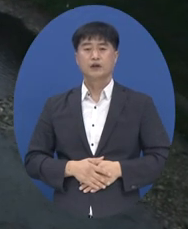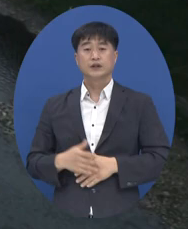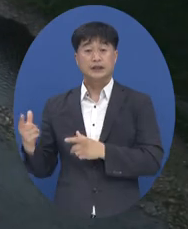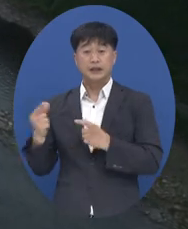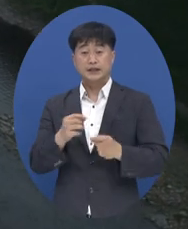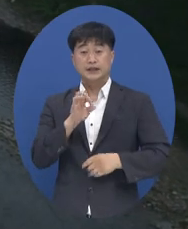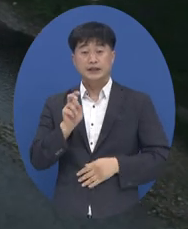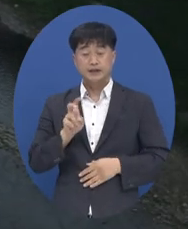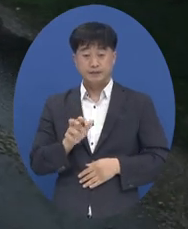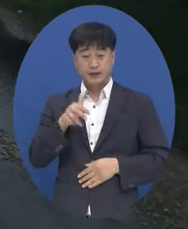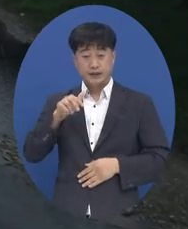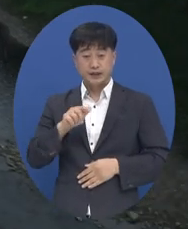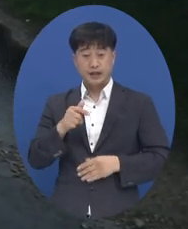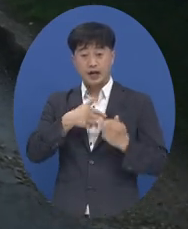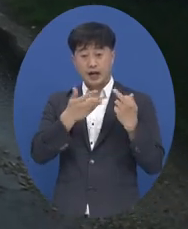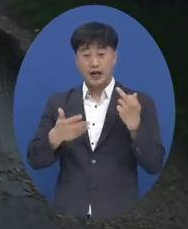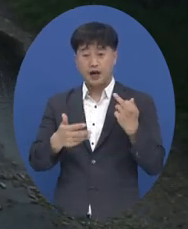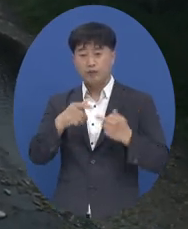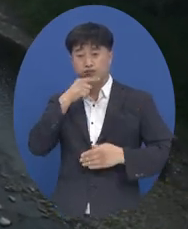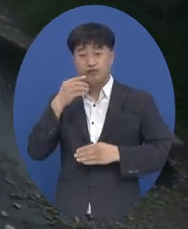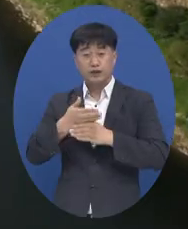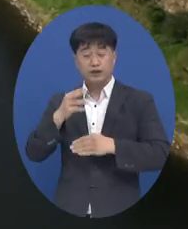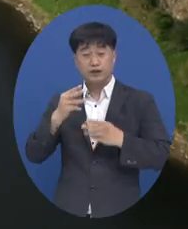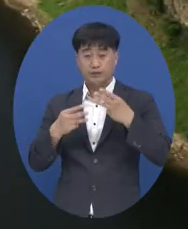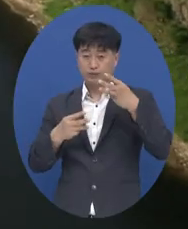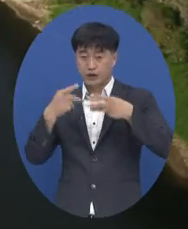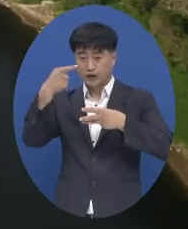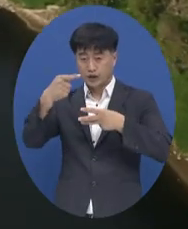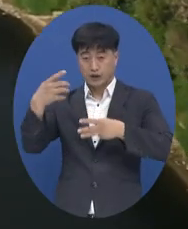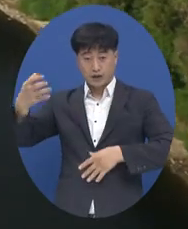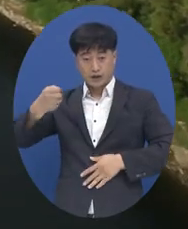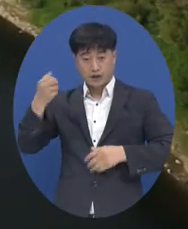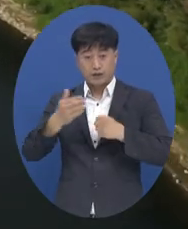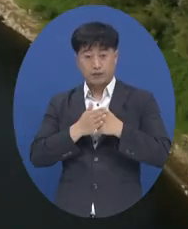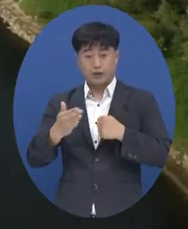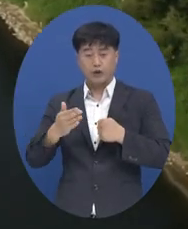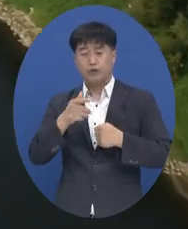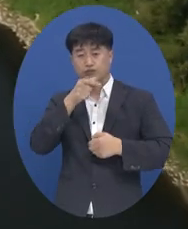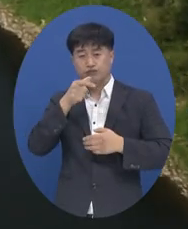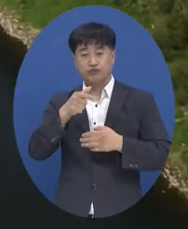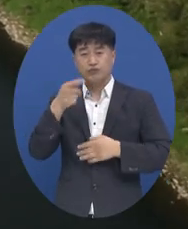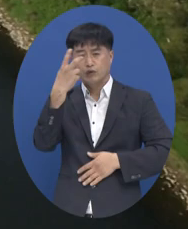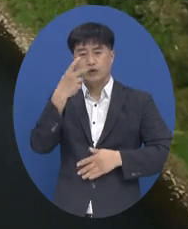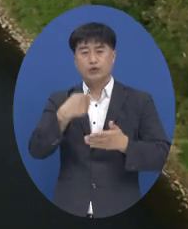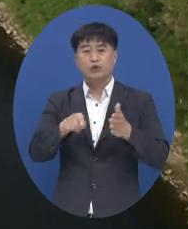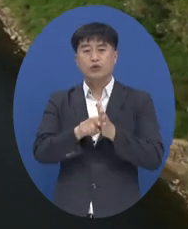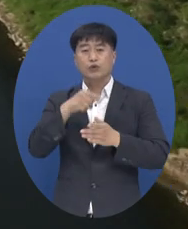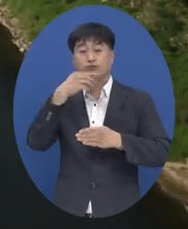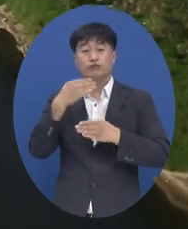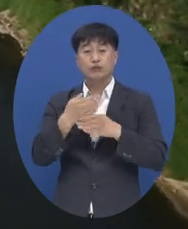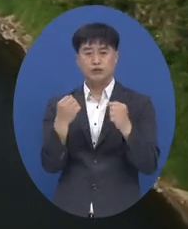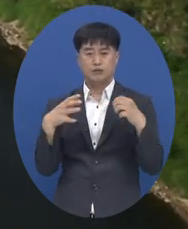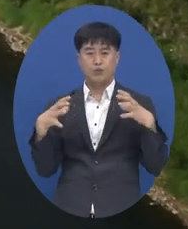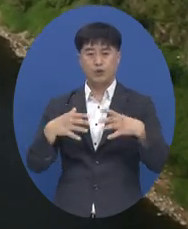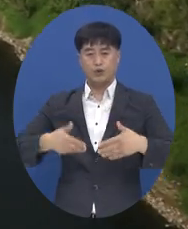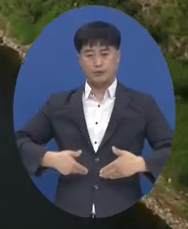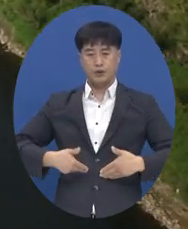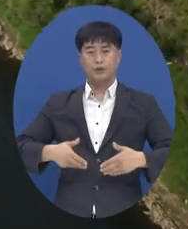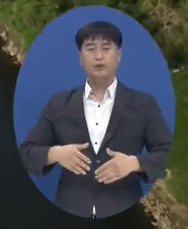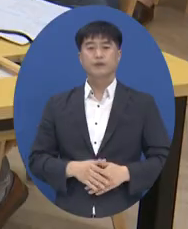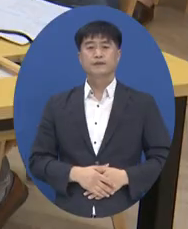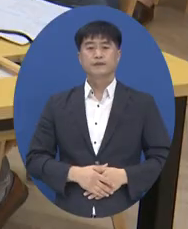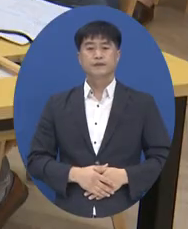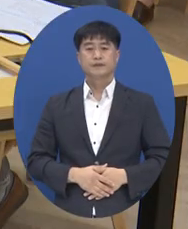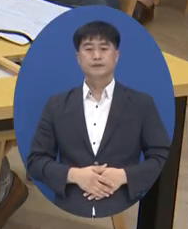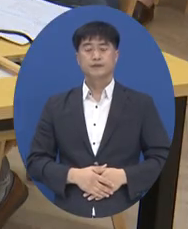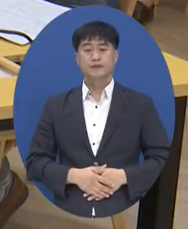이처럼 임진강 유역은 북한이 3분의 1을 차지하고 있어 수 개를 관리하기 위해서는 북측과 협력이 필요합니다